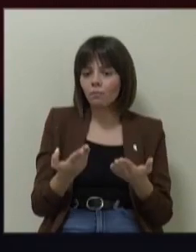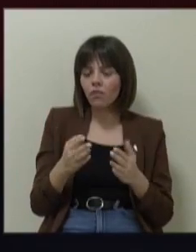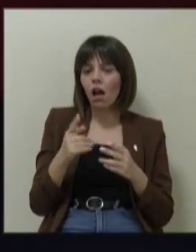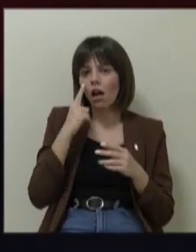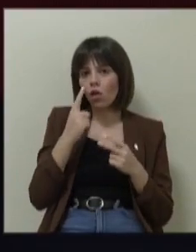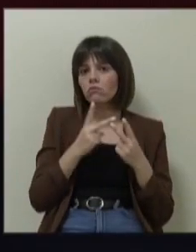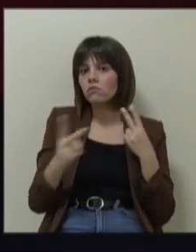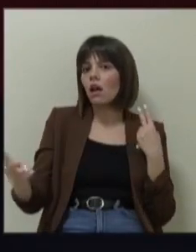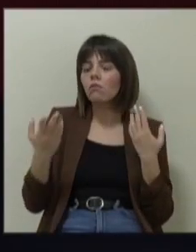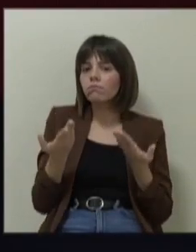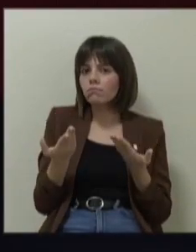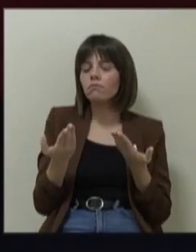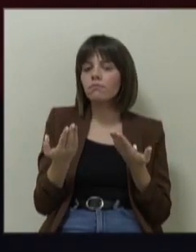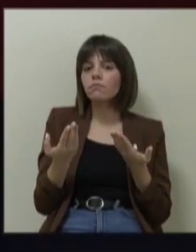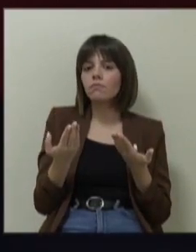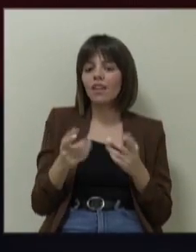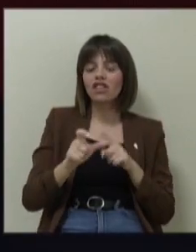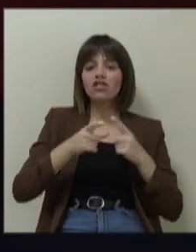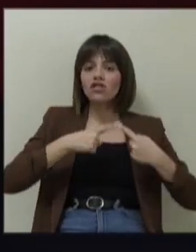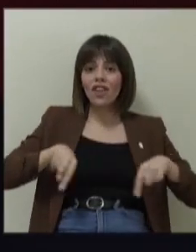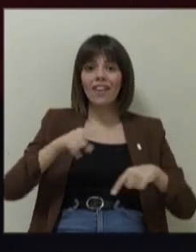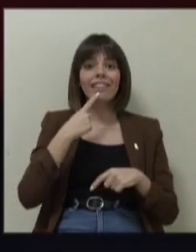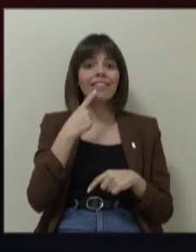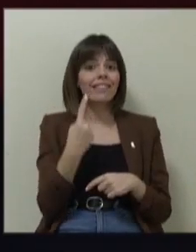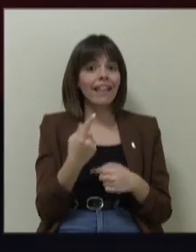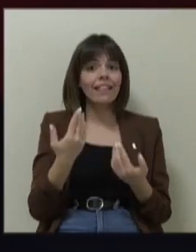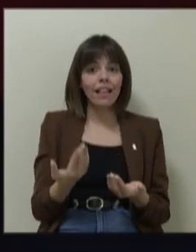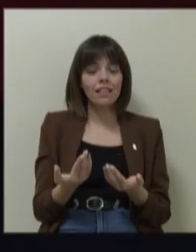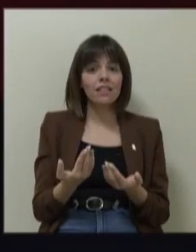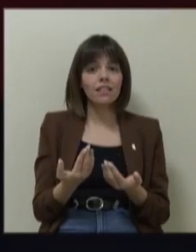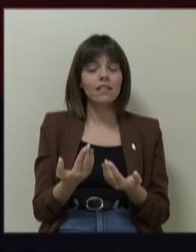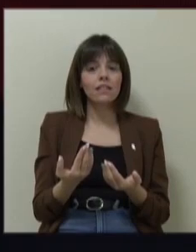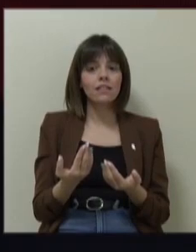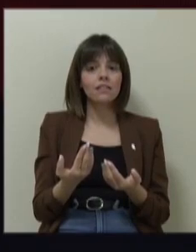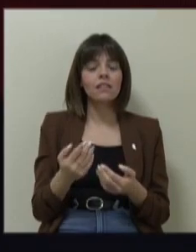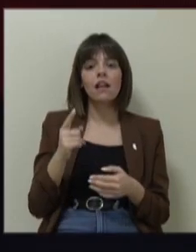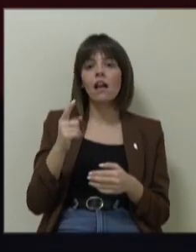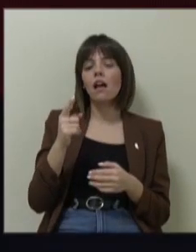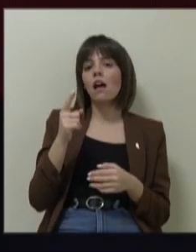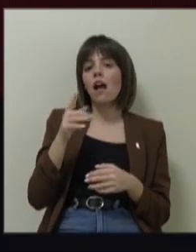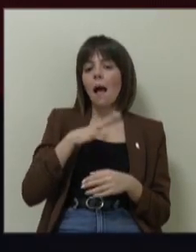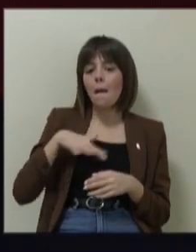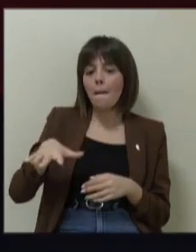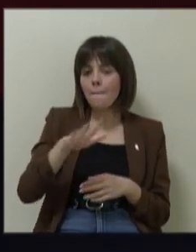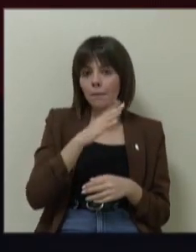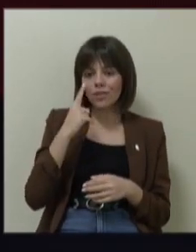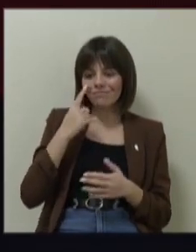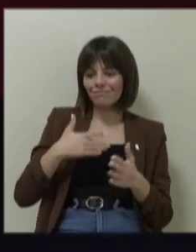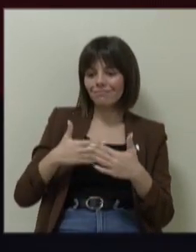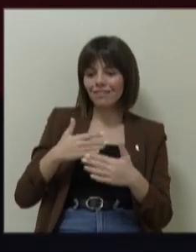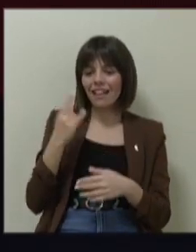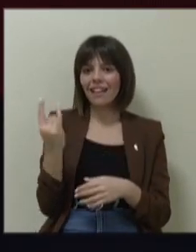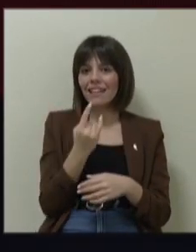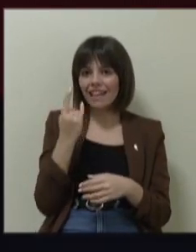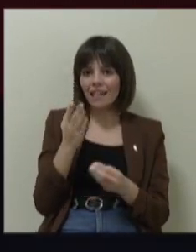sıralanmamış durumdalar. Çevre denen şey de aslında hepimizin arasında gezinen ve hepimizin